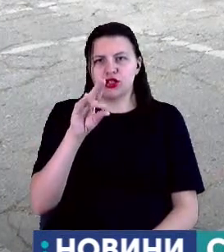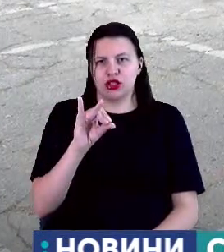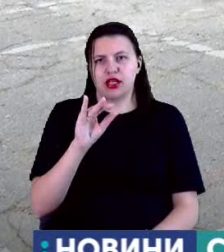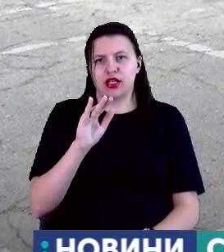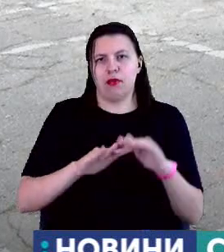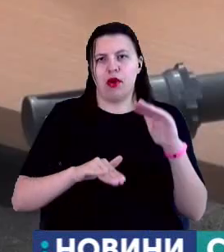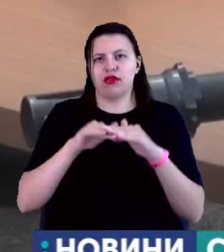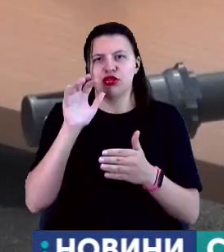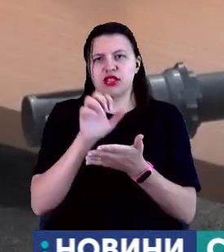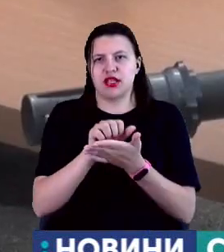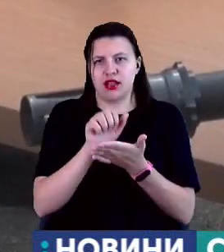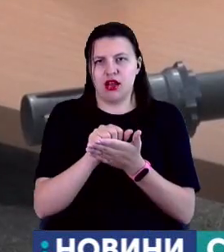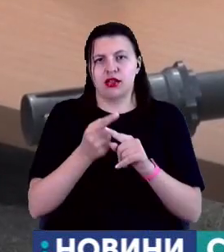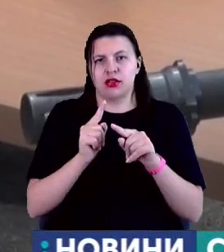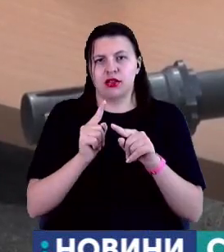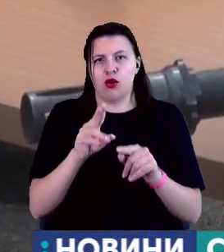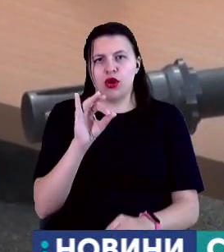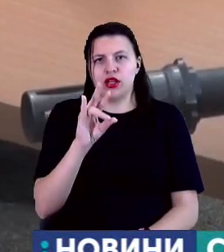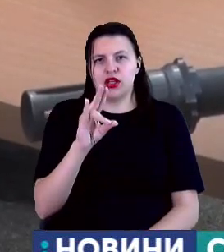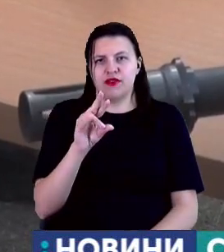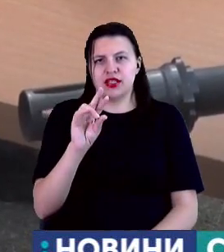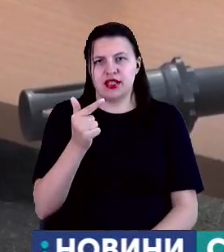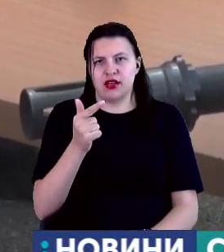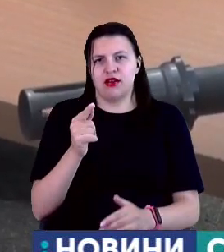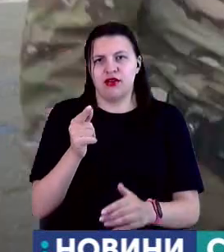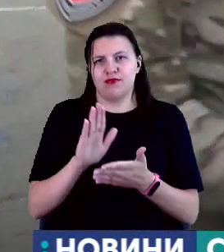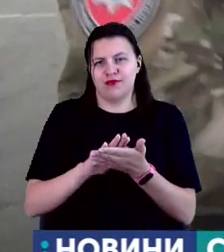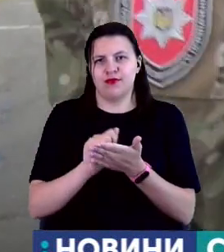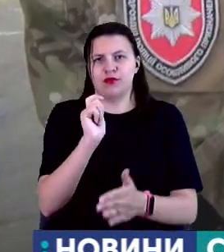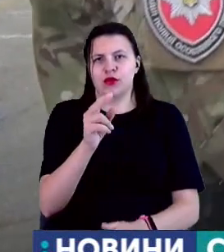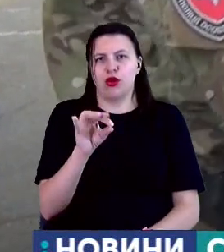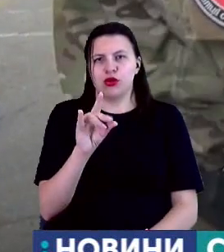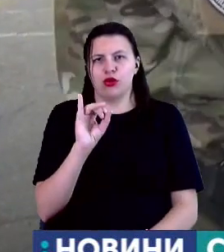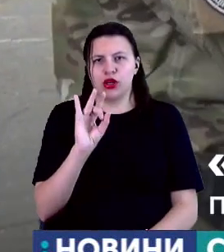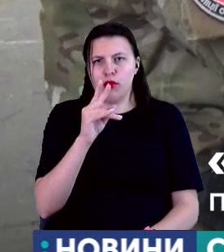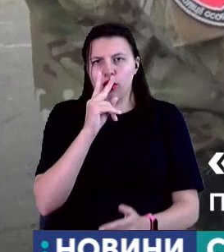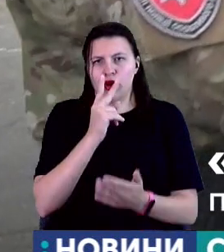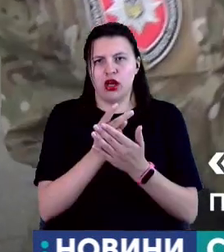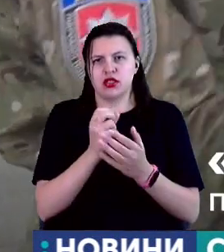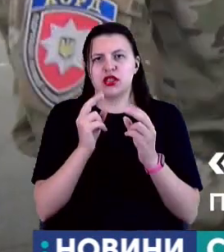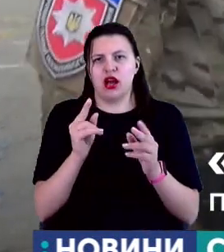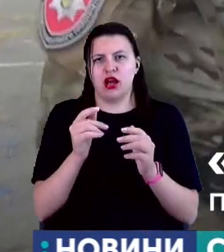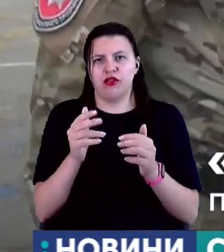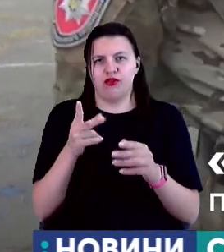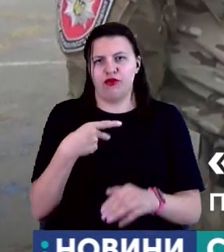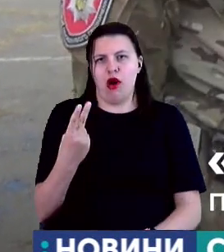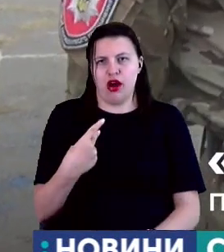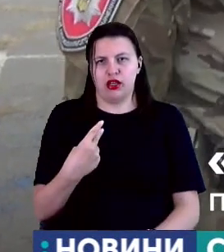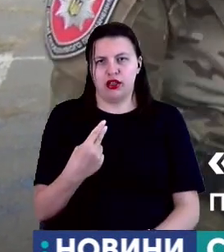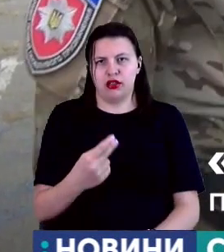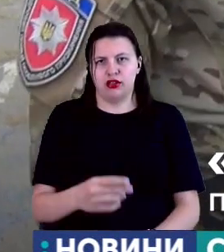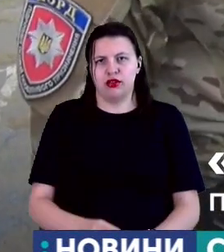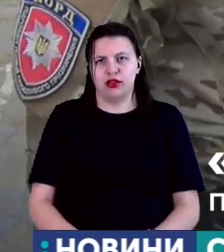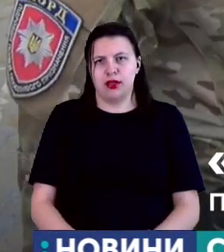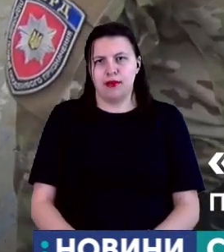кадрах кордівець з позивним «Доктор» показує, як штурмувати в парі. Держиш автомат, виглядаючи за нього,